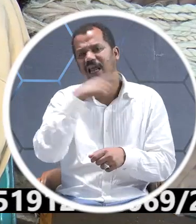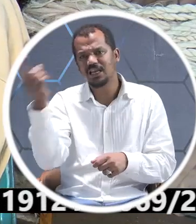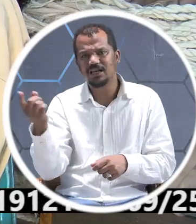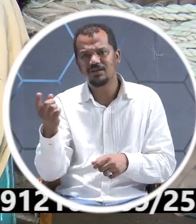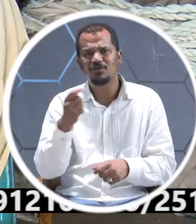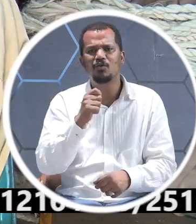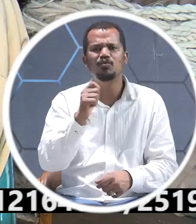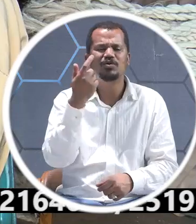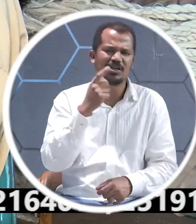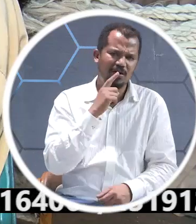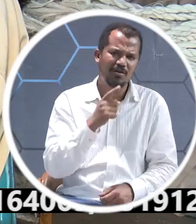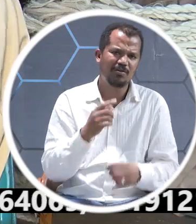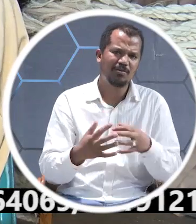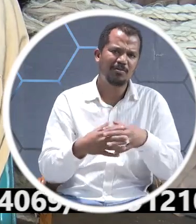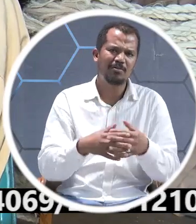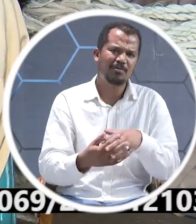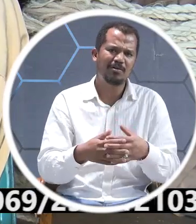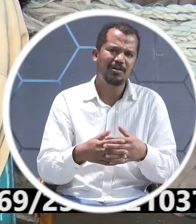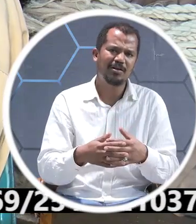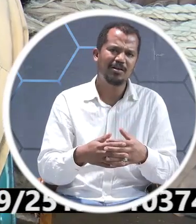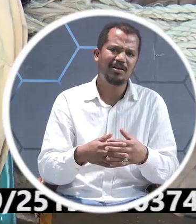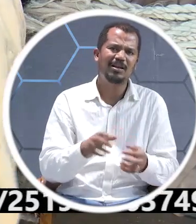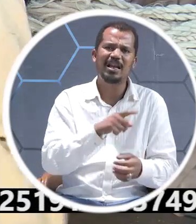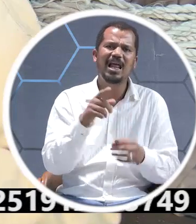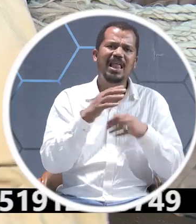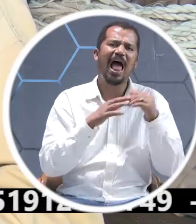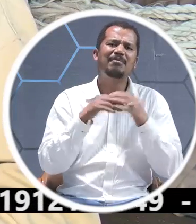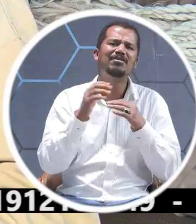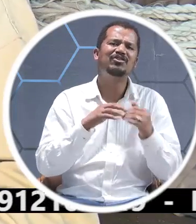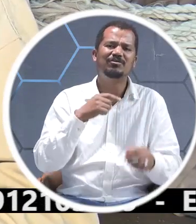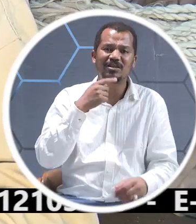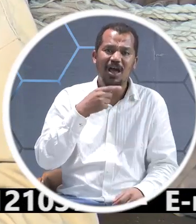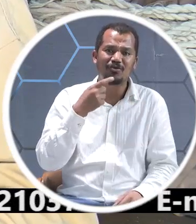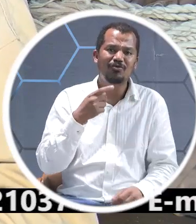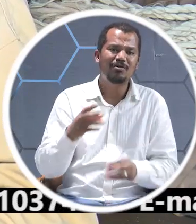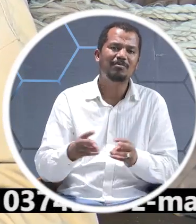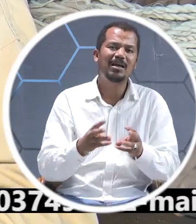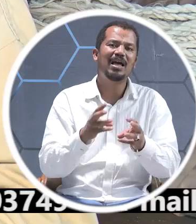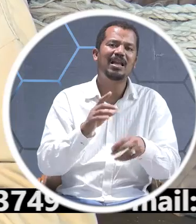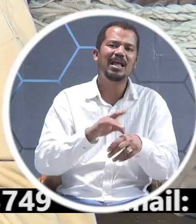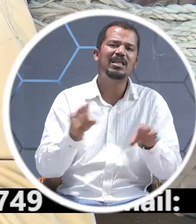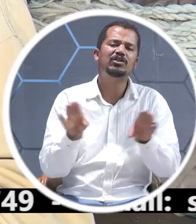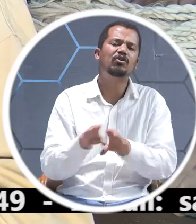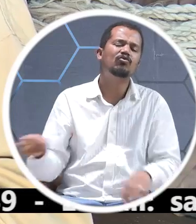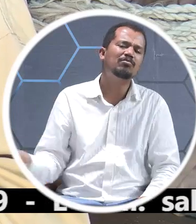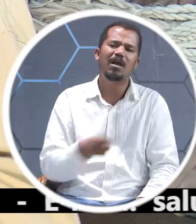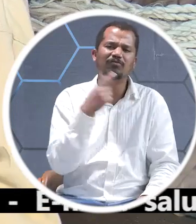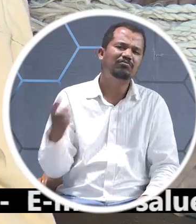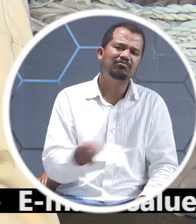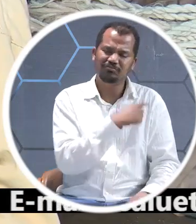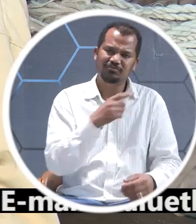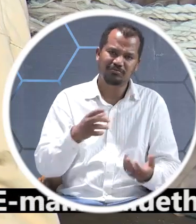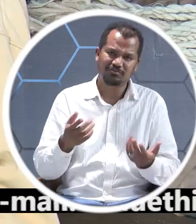ደግሞ ውድ ነው። አሁንም መኪና እንዲያውም ለእናንተ አይመቻችሁም እያሉ መንገድ ላይ እየዘጉ ነው የሚሄዱ